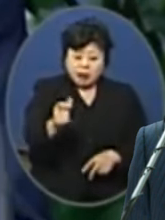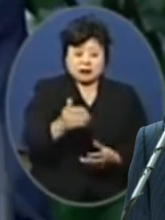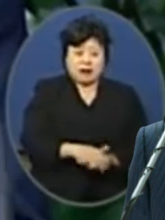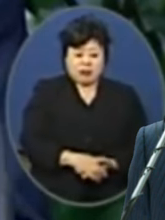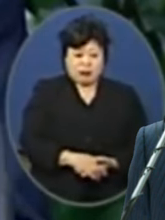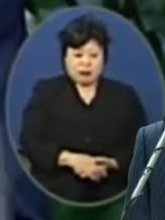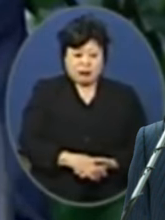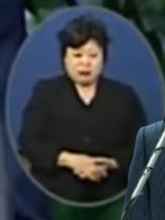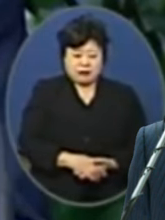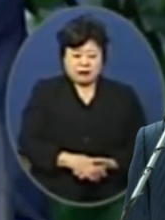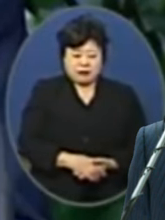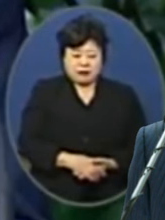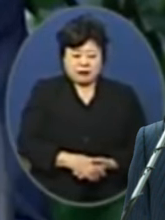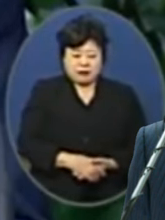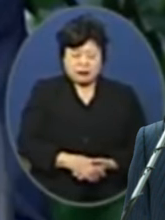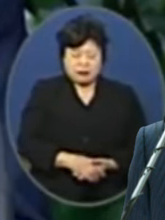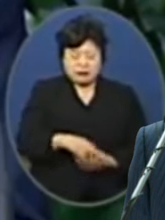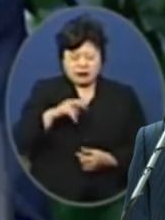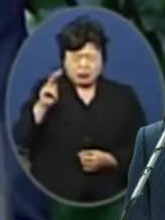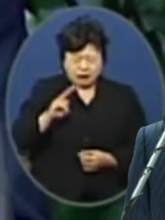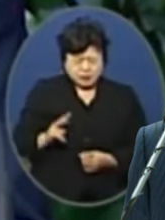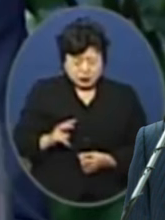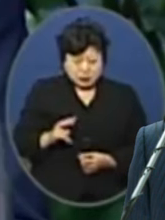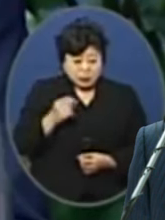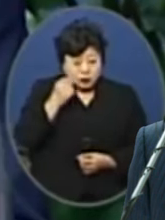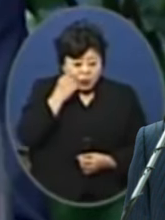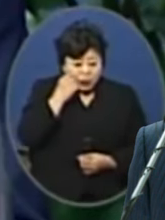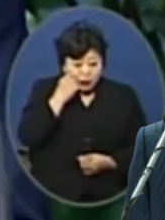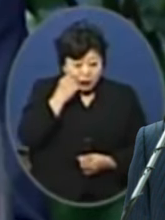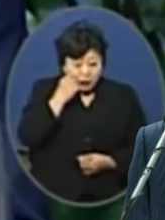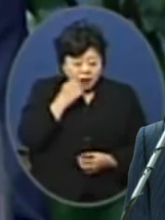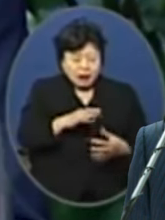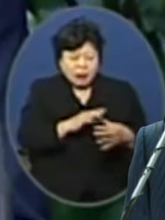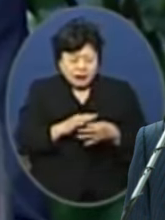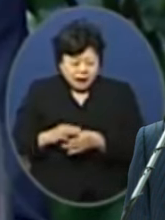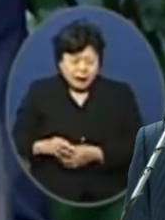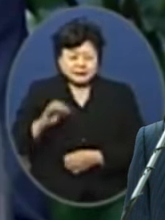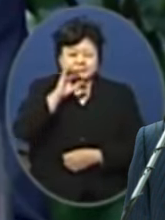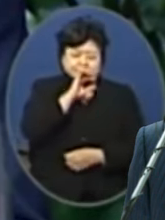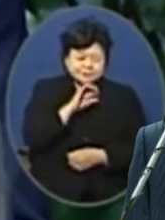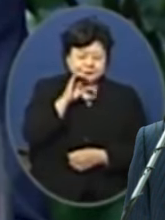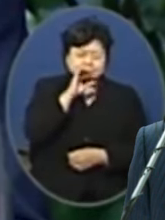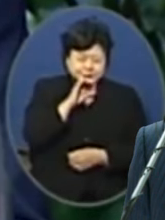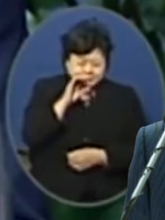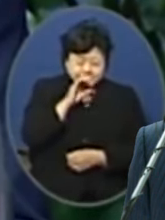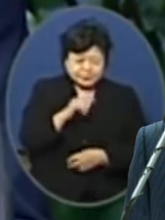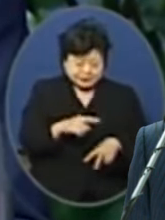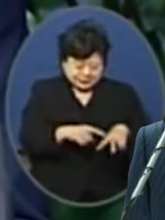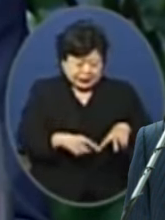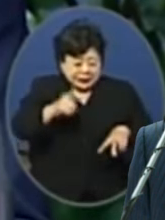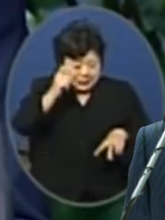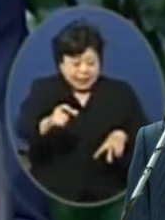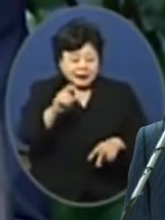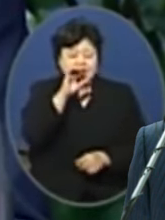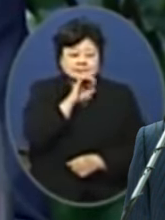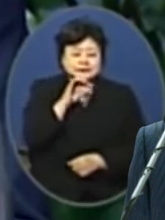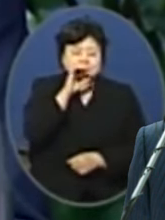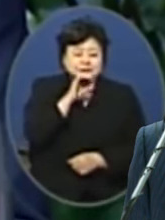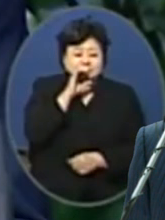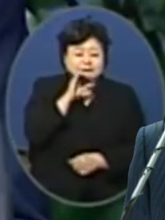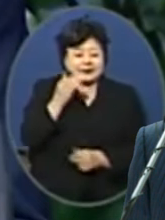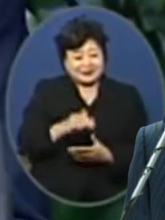부니까 하루 만에 힘이 생기지 않아요 꾸준하게 열심히 해야 되는 것입니다